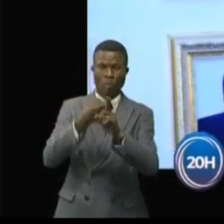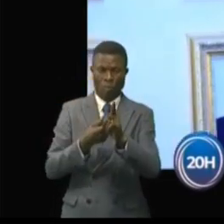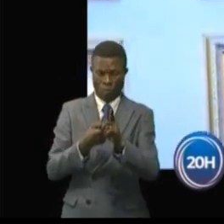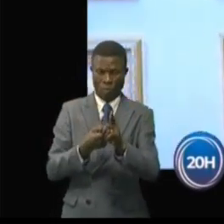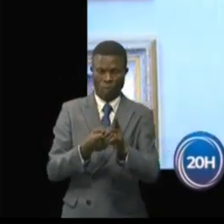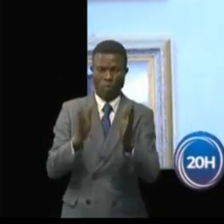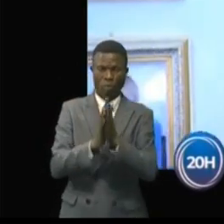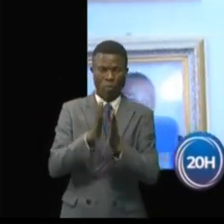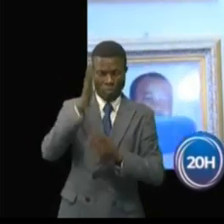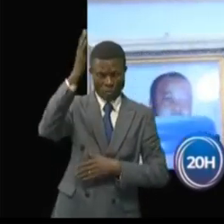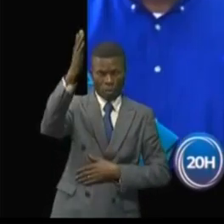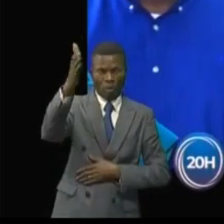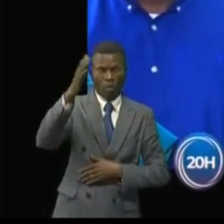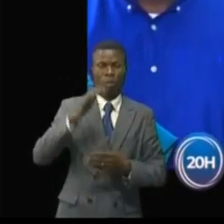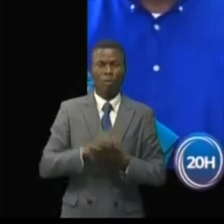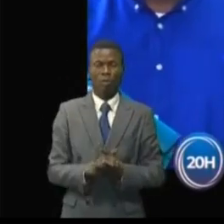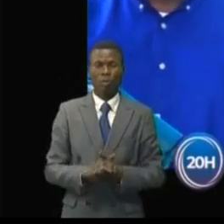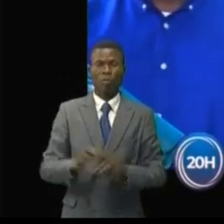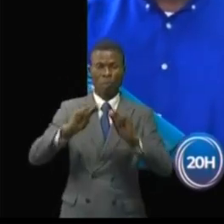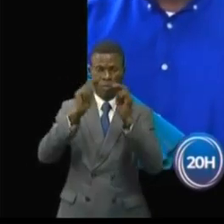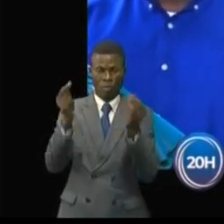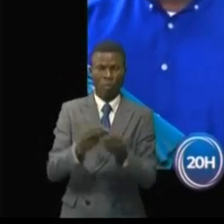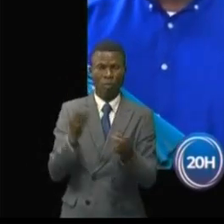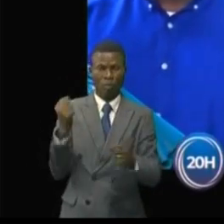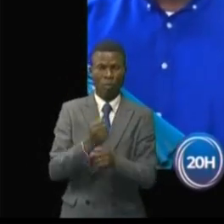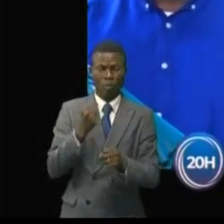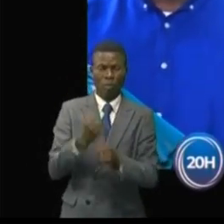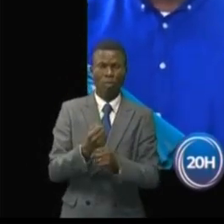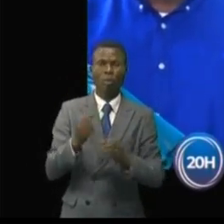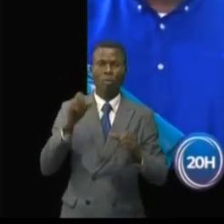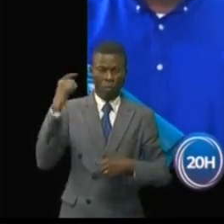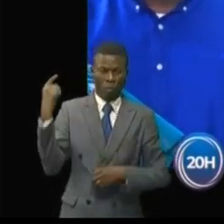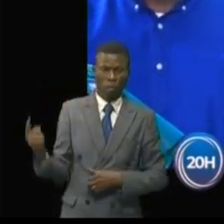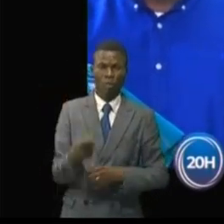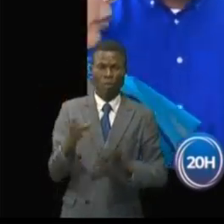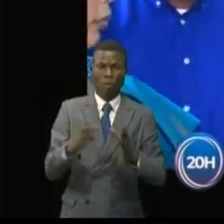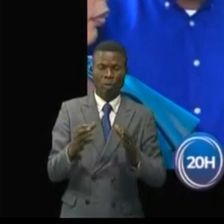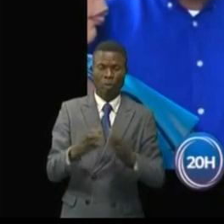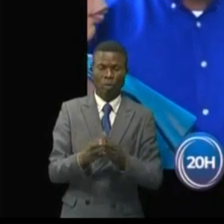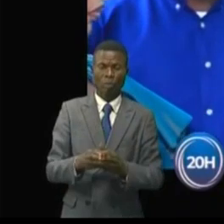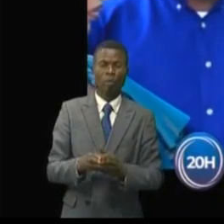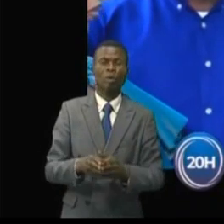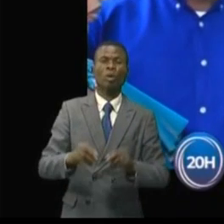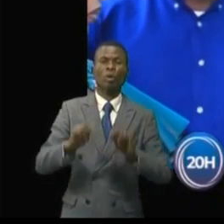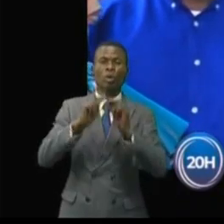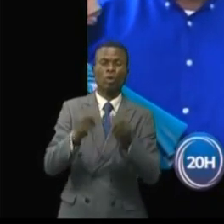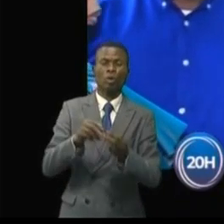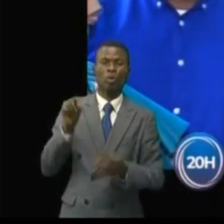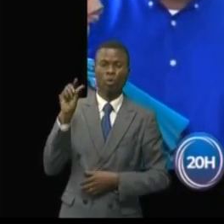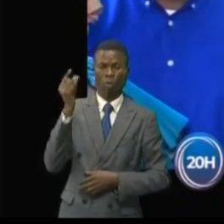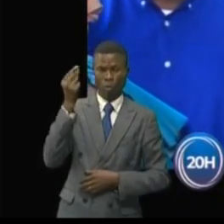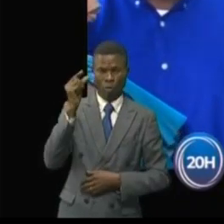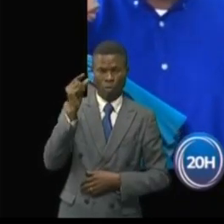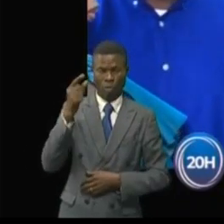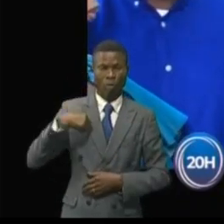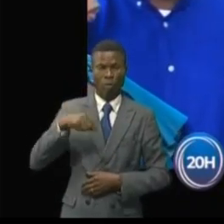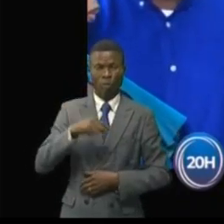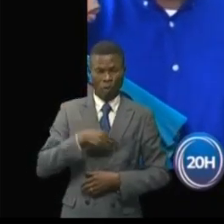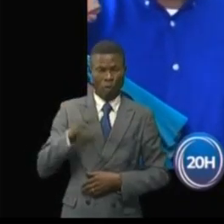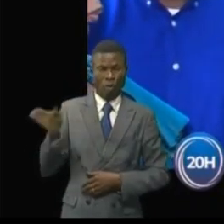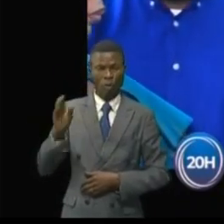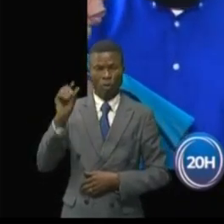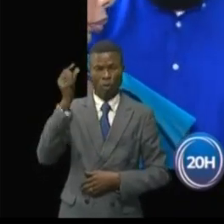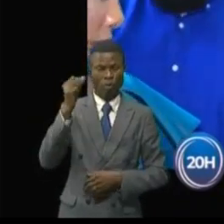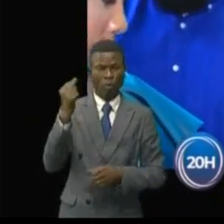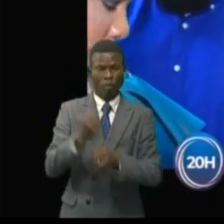prochain. Ce club a toujours travaillé avec la Chambre des mines. Nous, au niveau de la Chambre des mines, nous